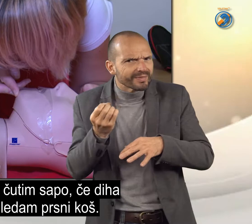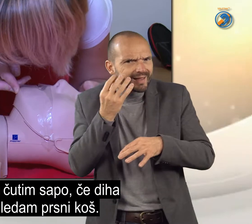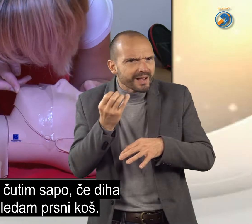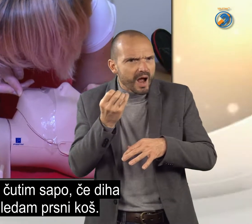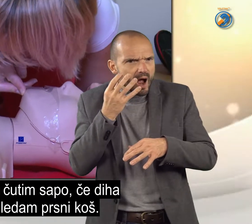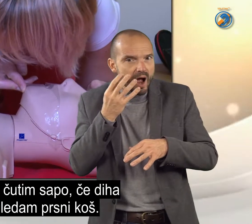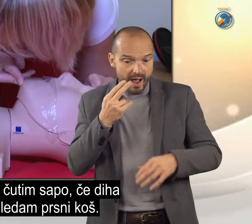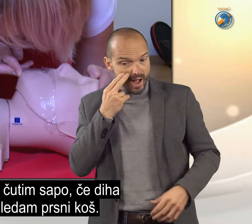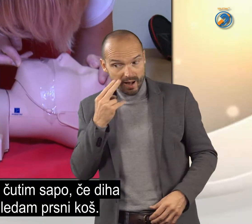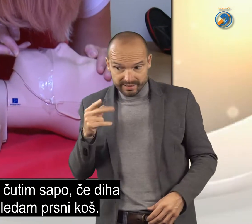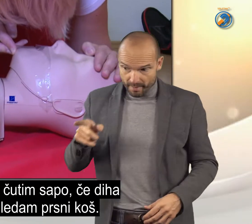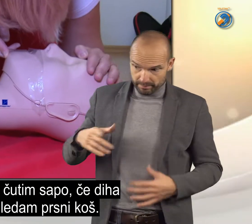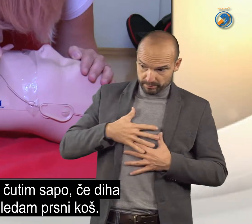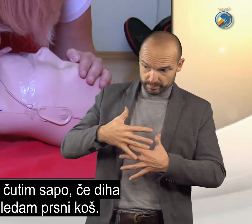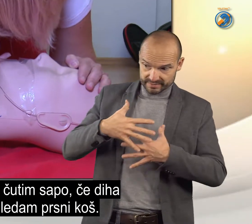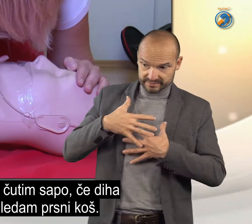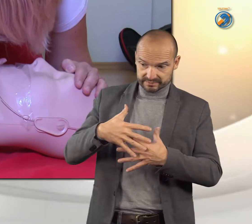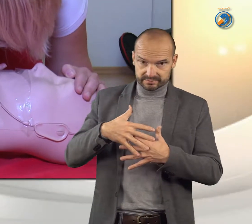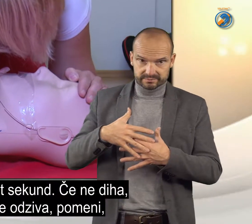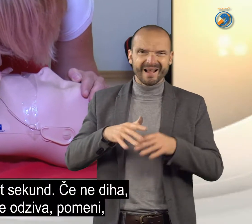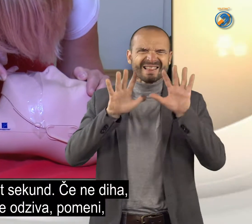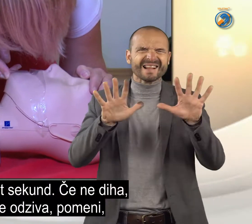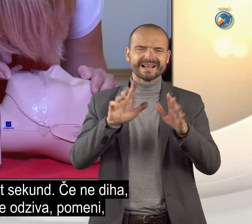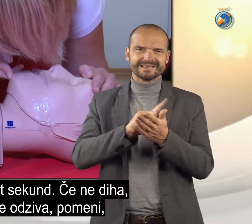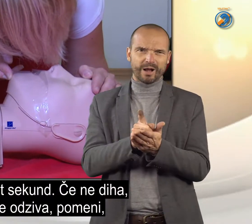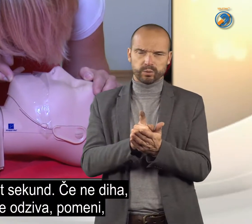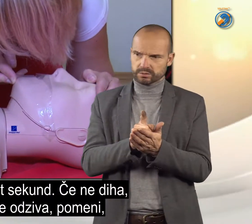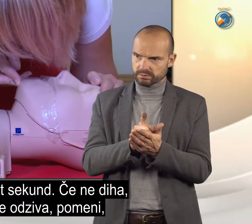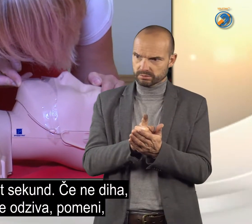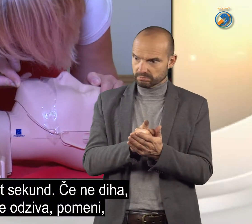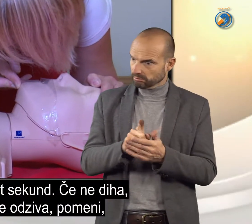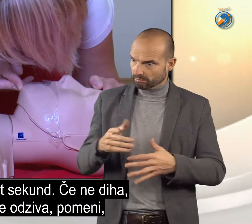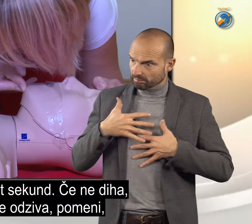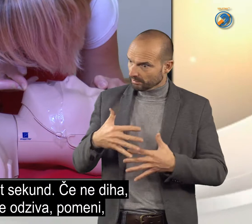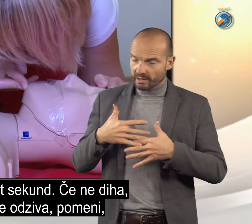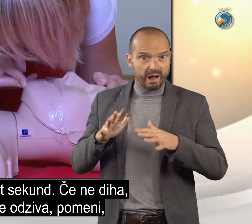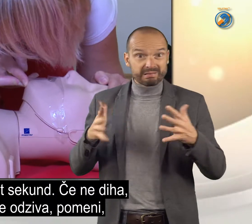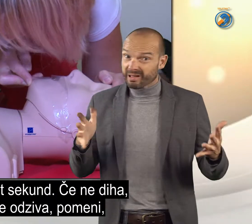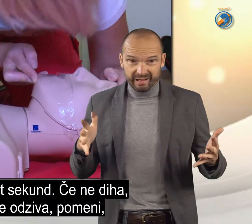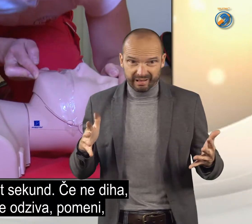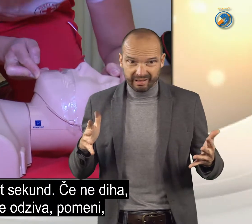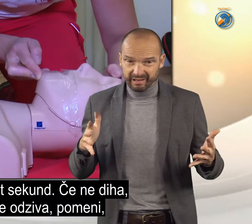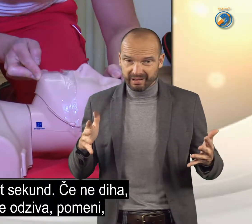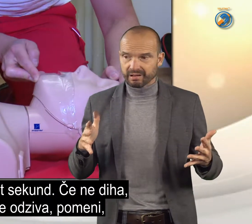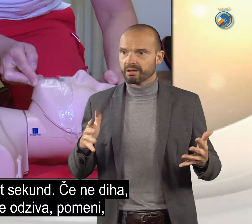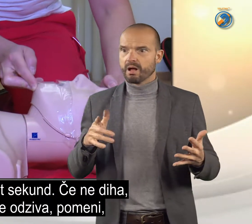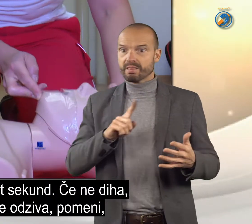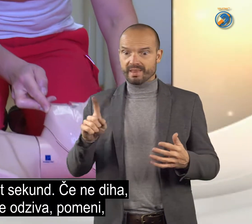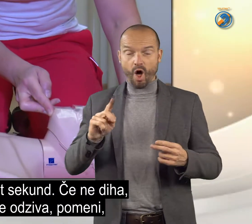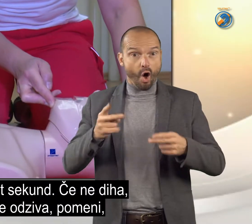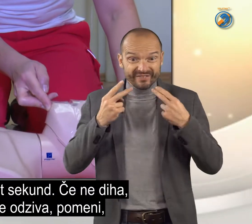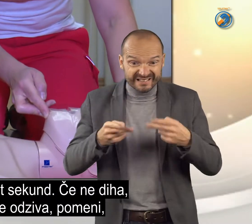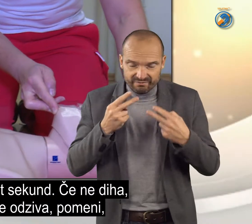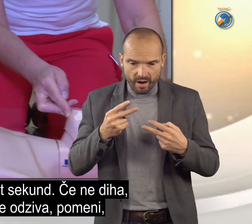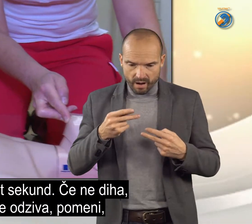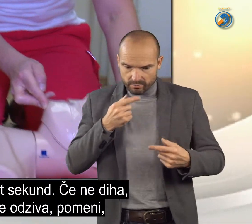če diha in gledam prsni koš. Do 10 sekund. Če ne diha, pomeni tudi, da